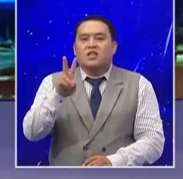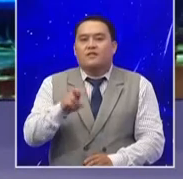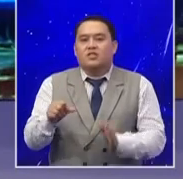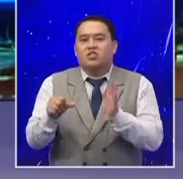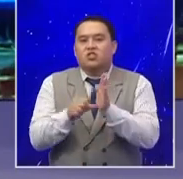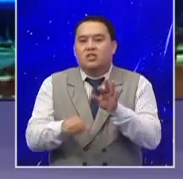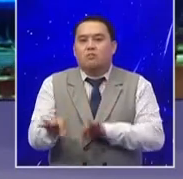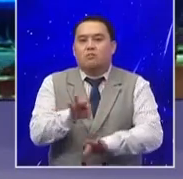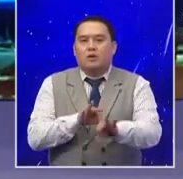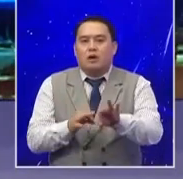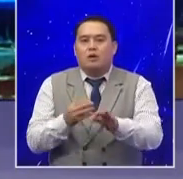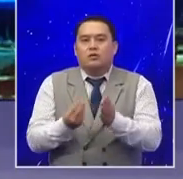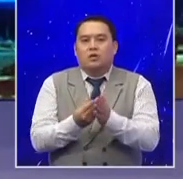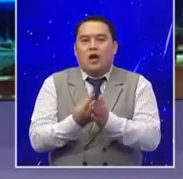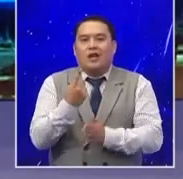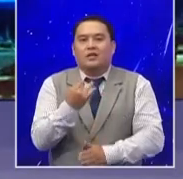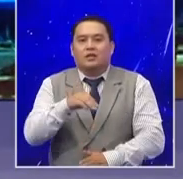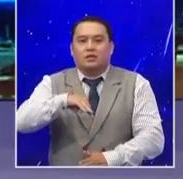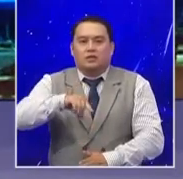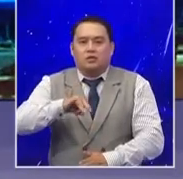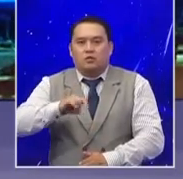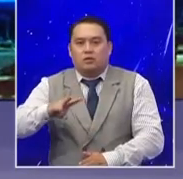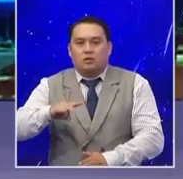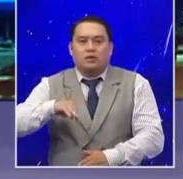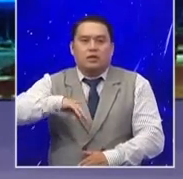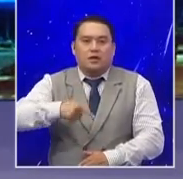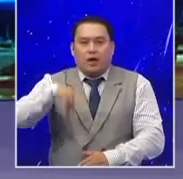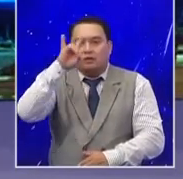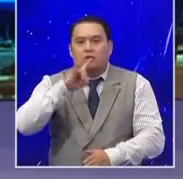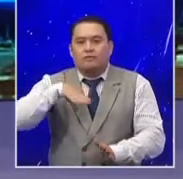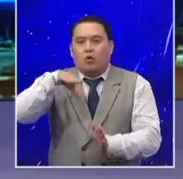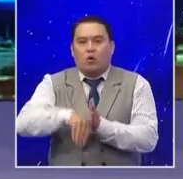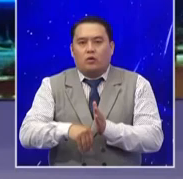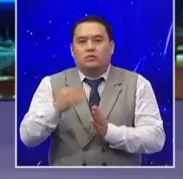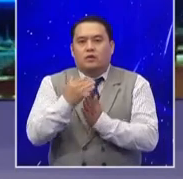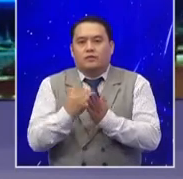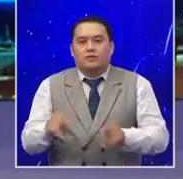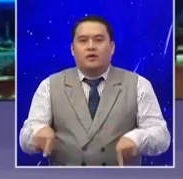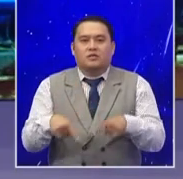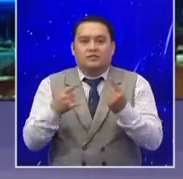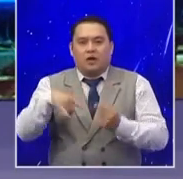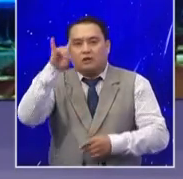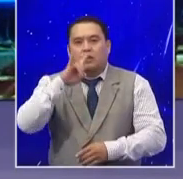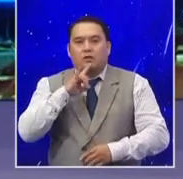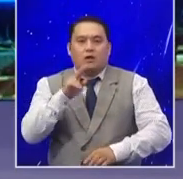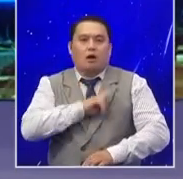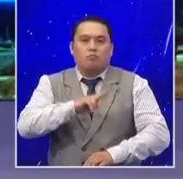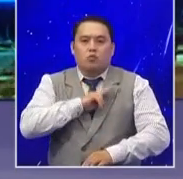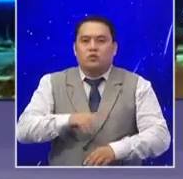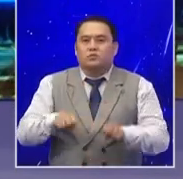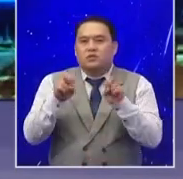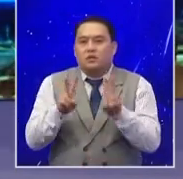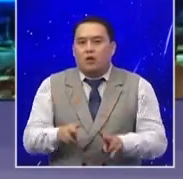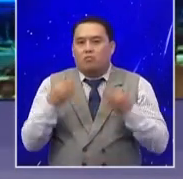206 проектов стоимостью 1 триллион тенге будут введены в Казахстане в этом году в рамках карты индустриализации. Такая работа, по мнению